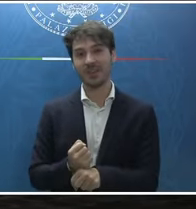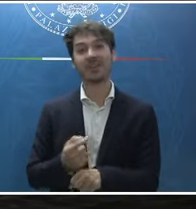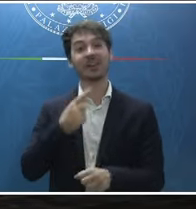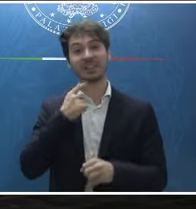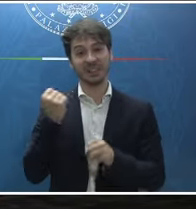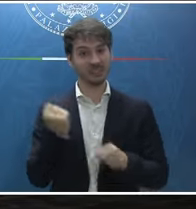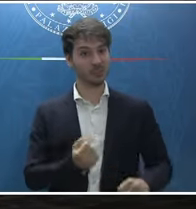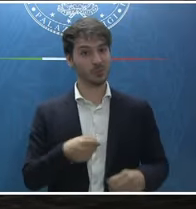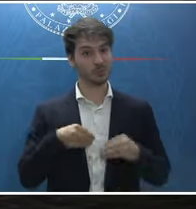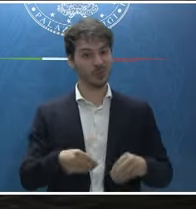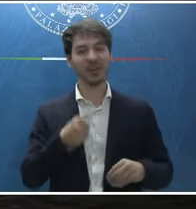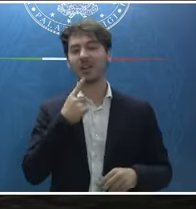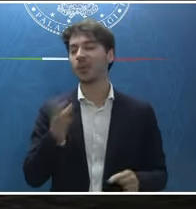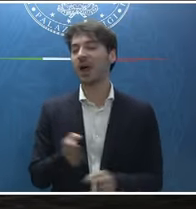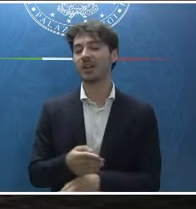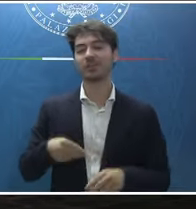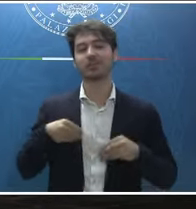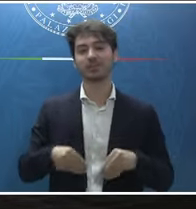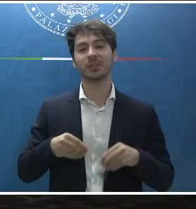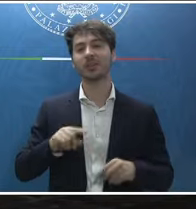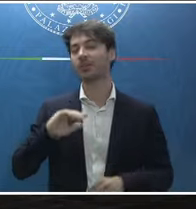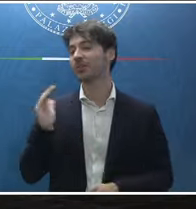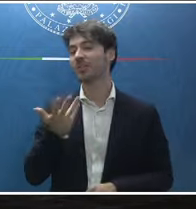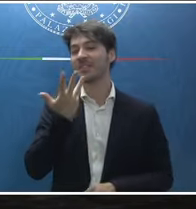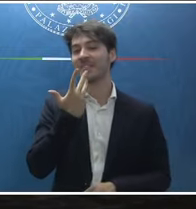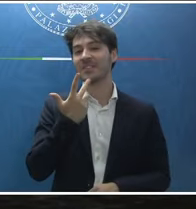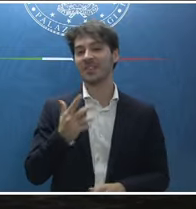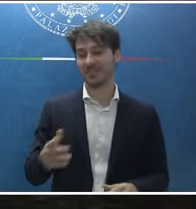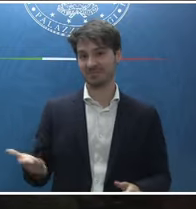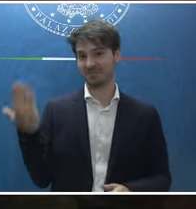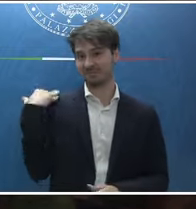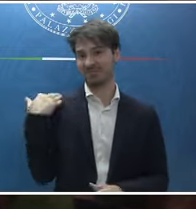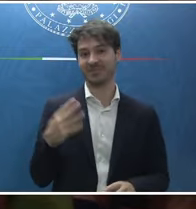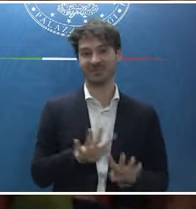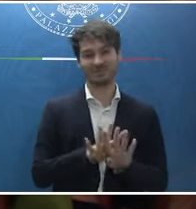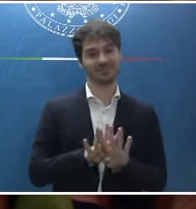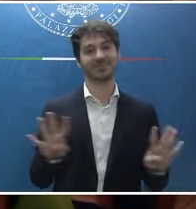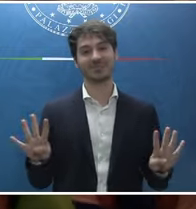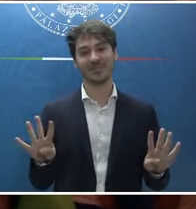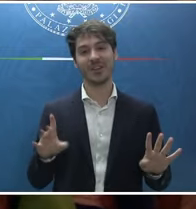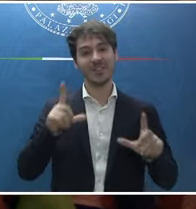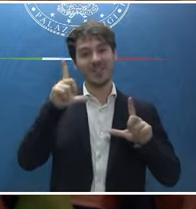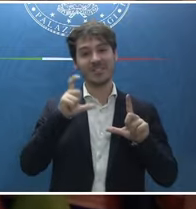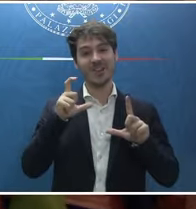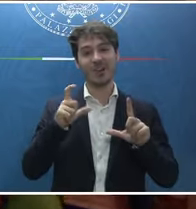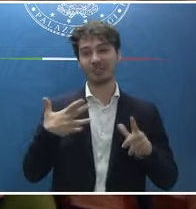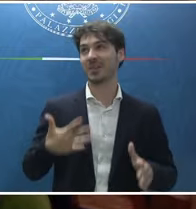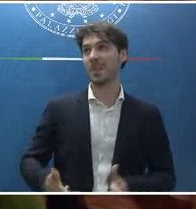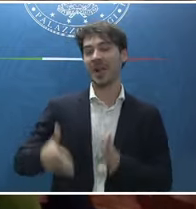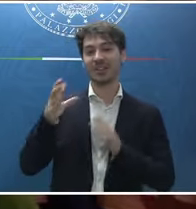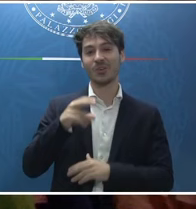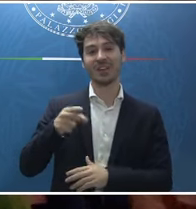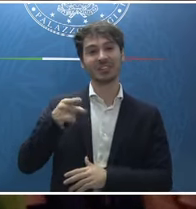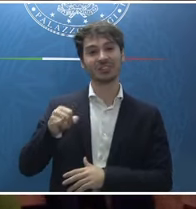venire questa sera. Tutti quelli che desiderate, venite dietro per una grande foto con Palazzo Chigi che